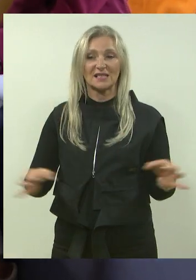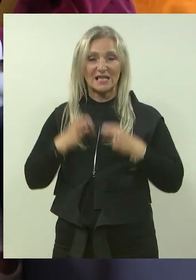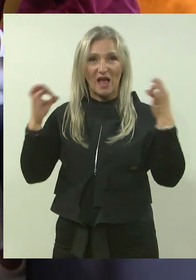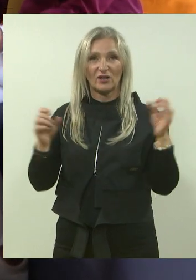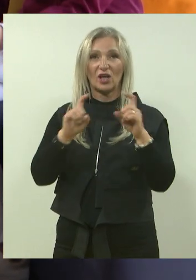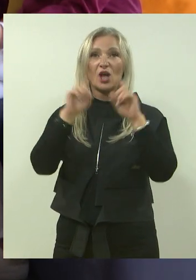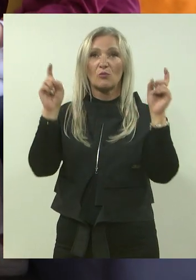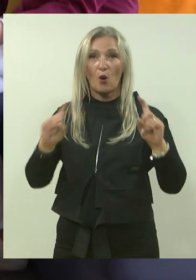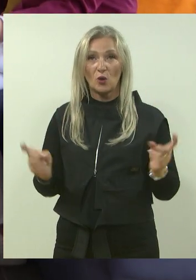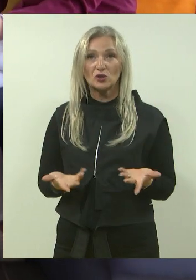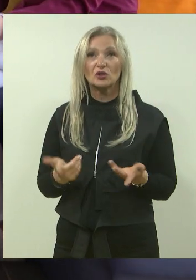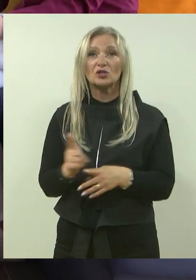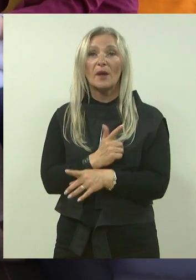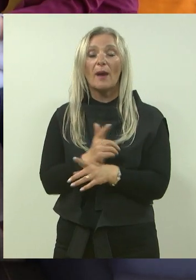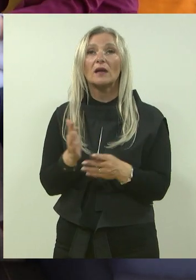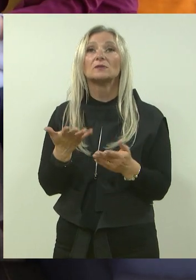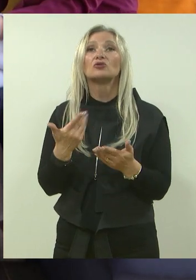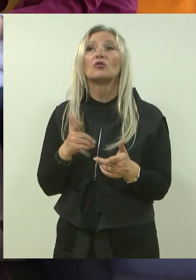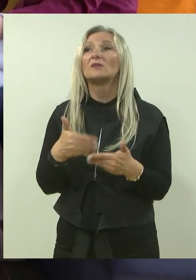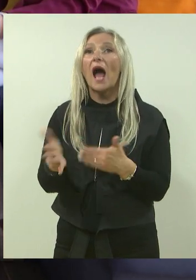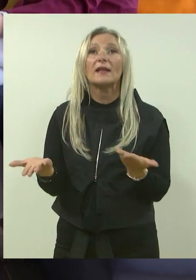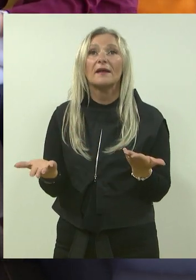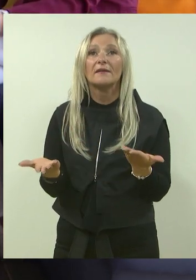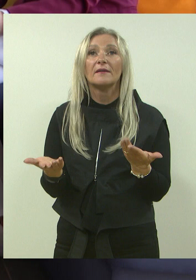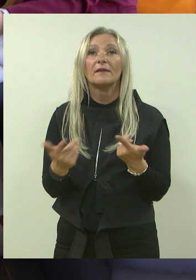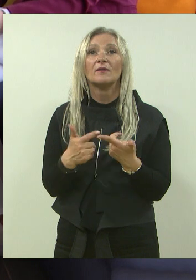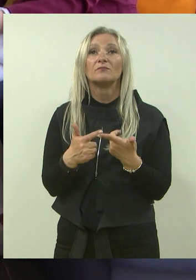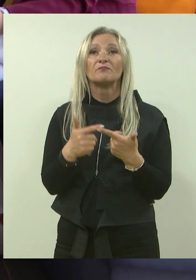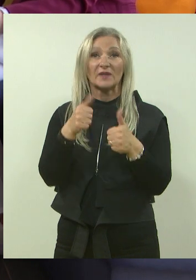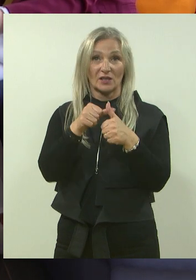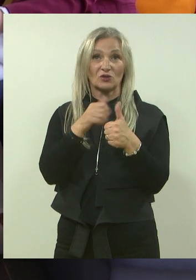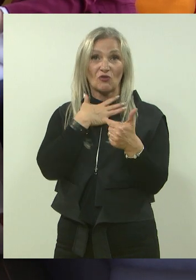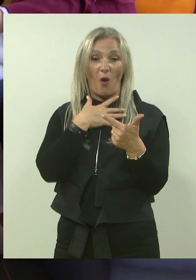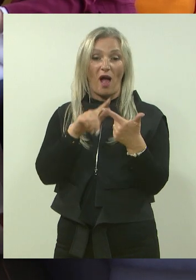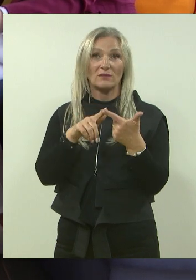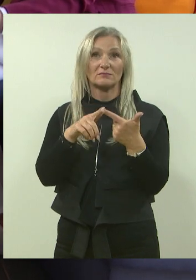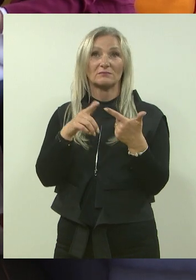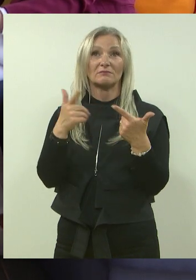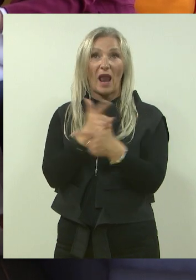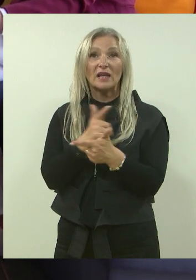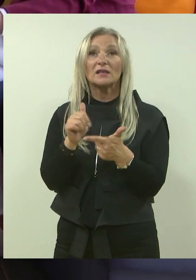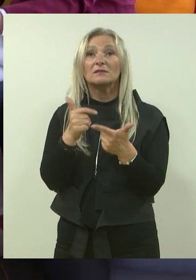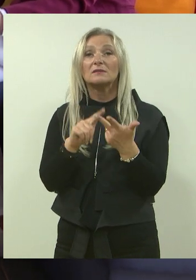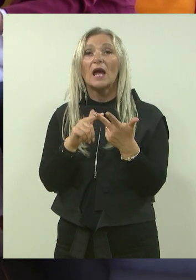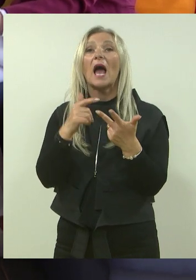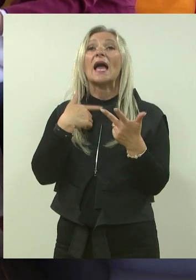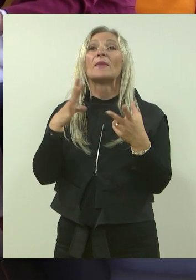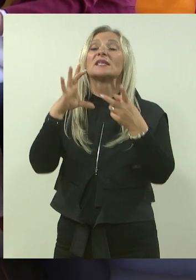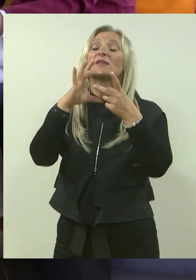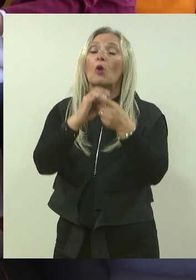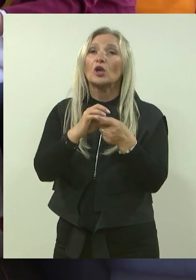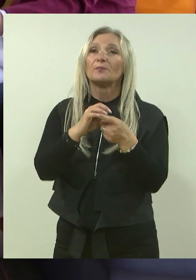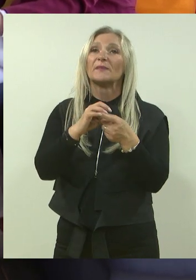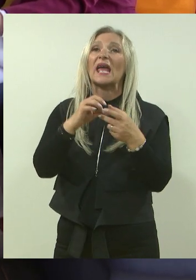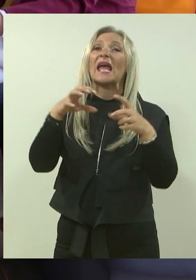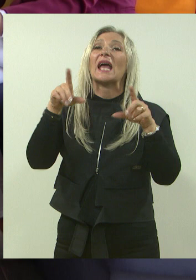božićne blagdane. Kaj dalje čeka Štefka Imović? Pa evo za sad imam jedan spoj prve i druge slikovnice. To će biti jedna društvena